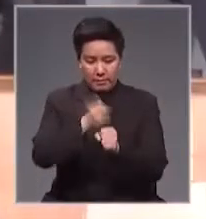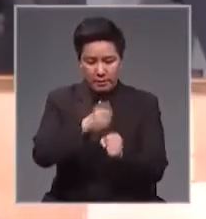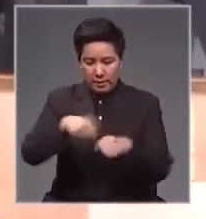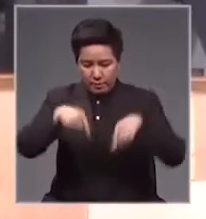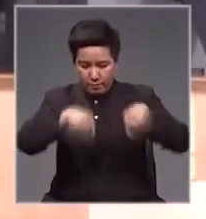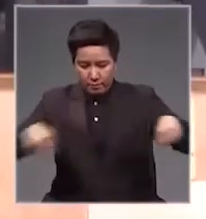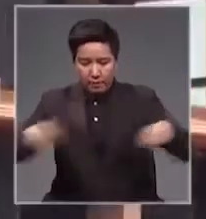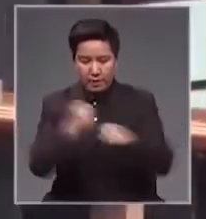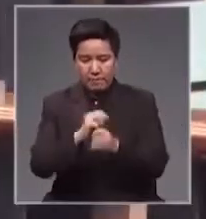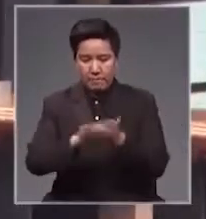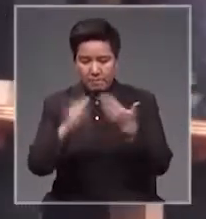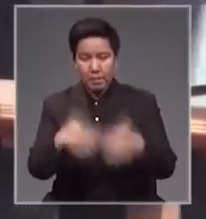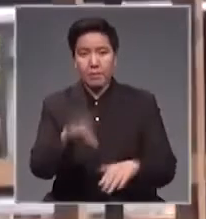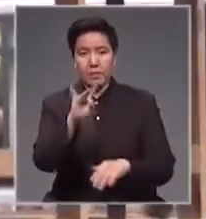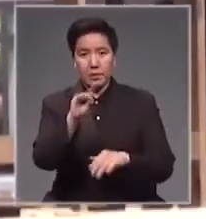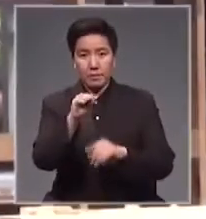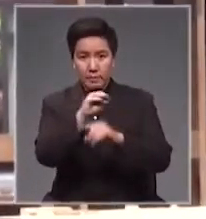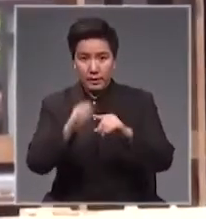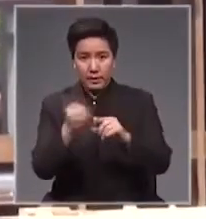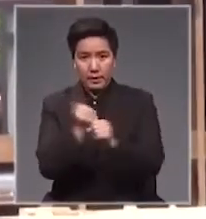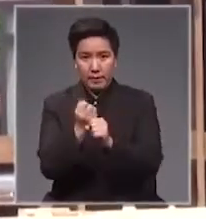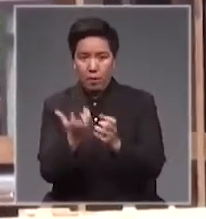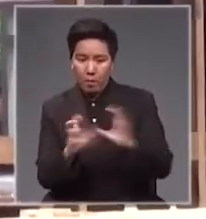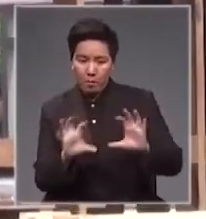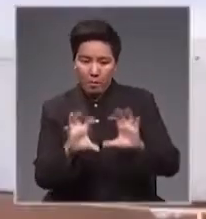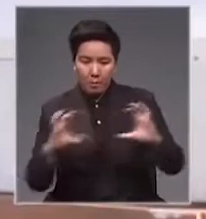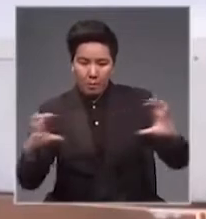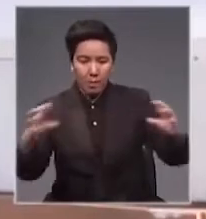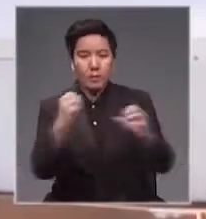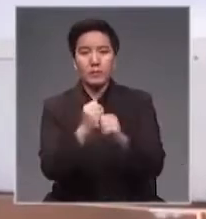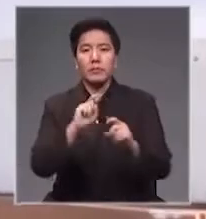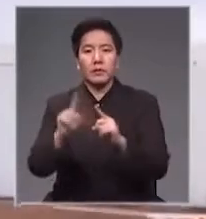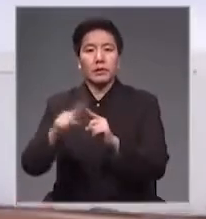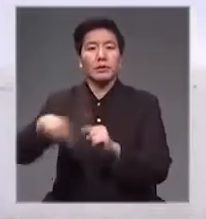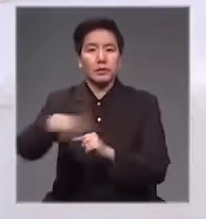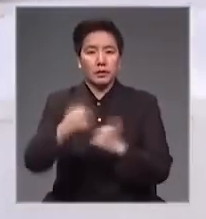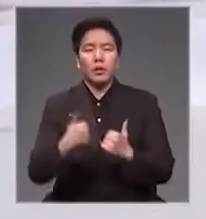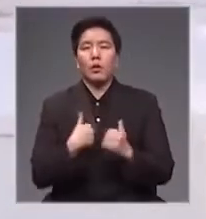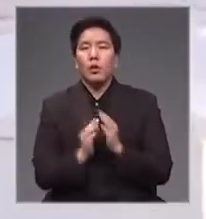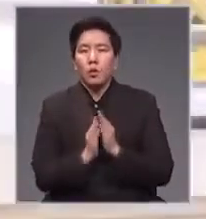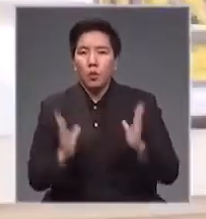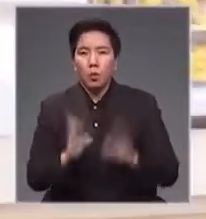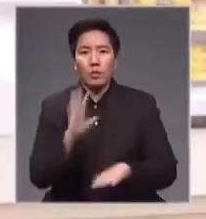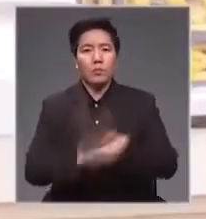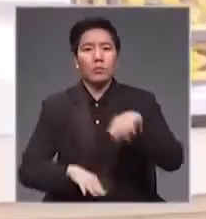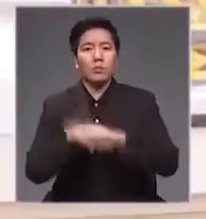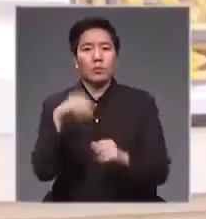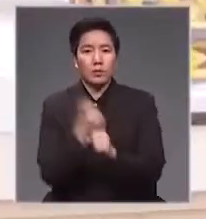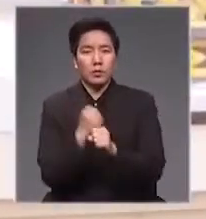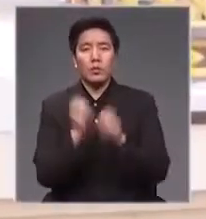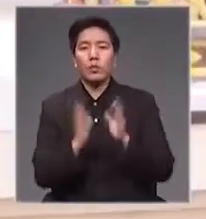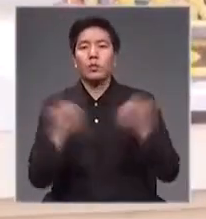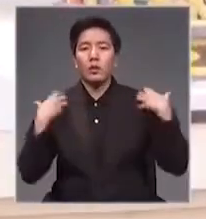กว่า80%และอยู่ระหว่างการติดตั้งวัสดุและองค์ประกอบอาคารผมขอขอบคุณเหล่าช่างฝีมือทั้งที่เป็นข้า